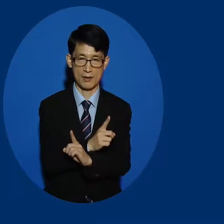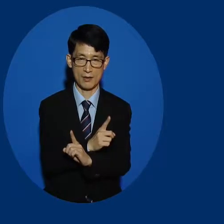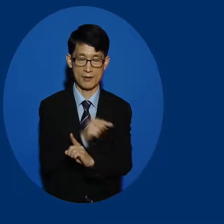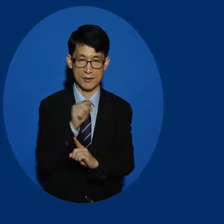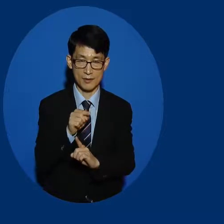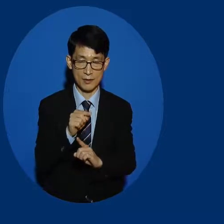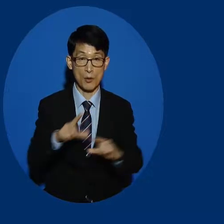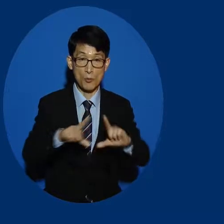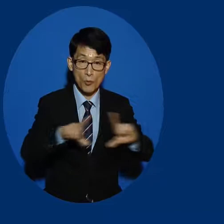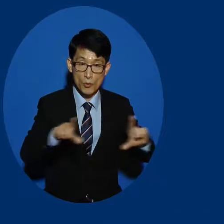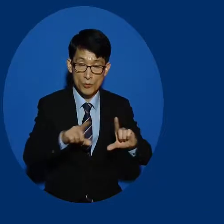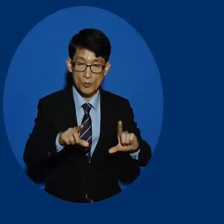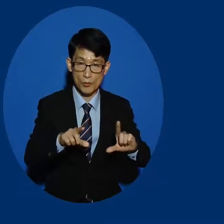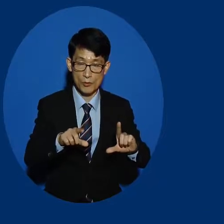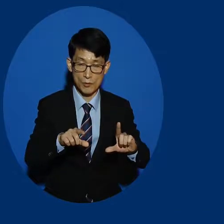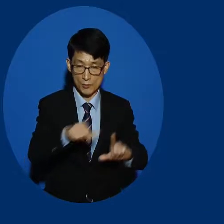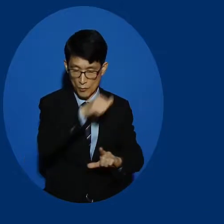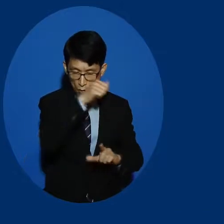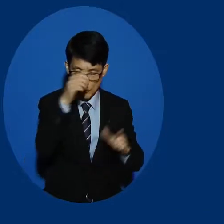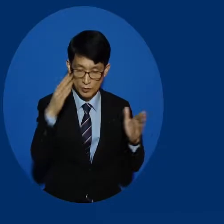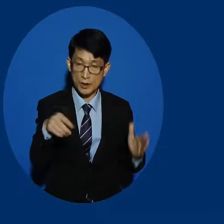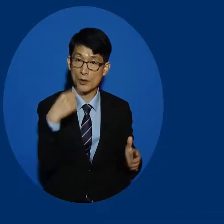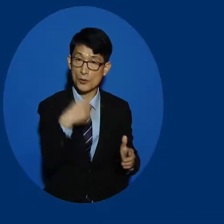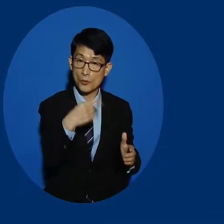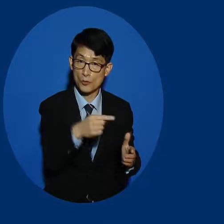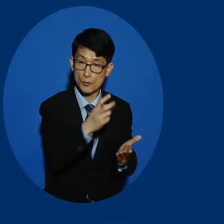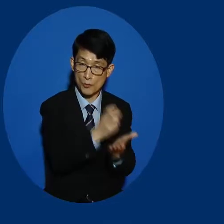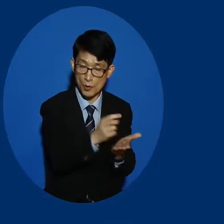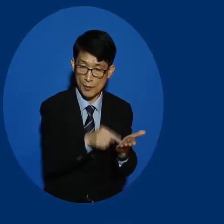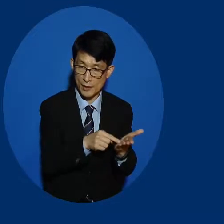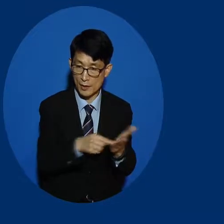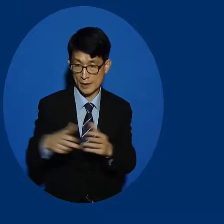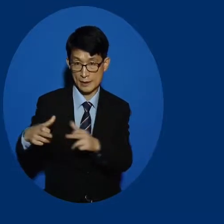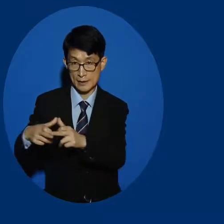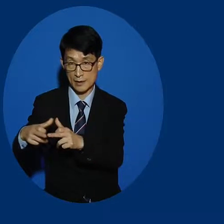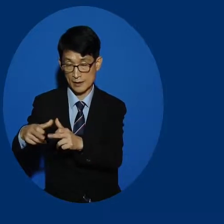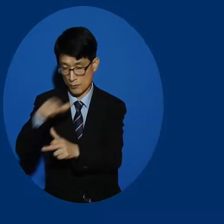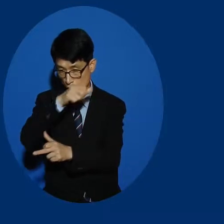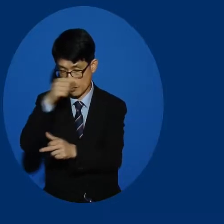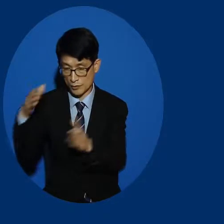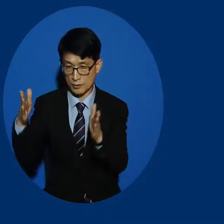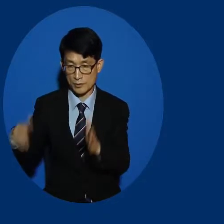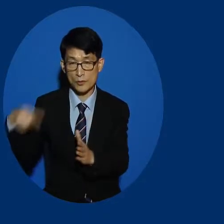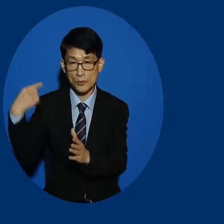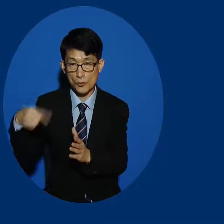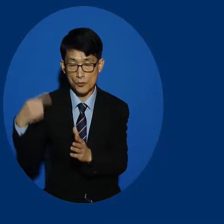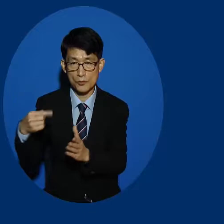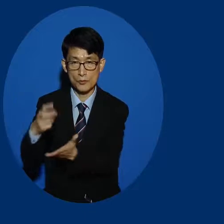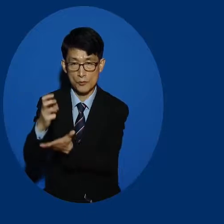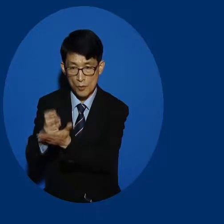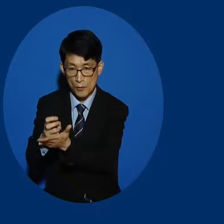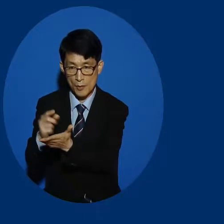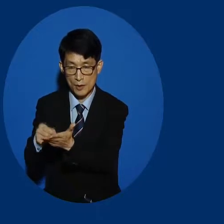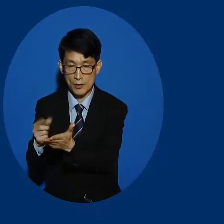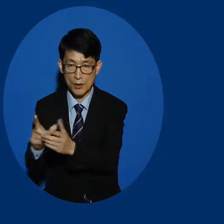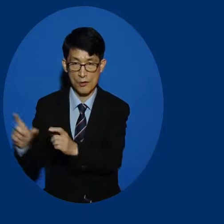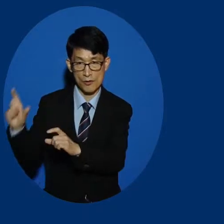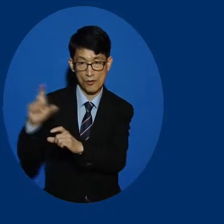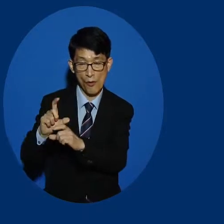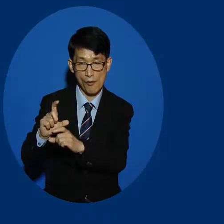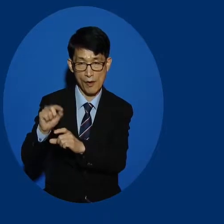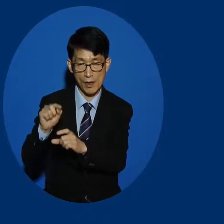평생교육법에 장애인 평생교육 지원에 대한 국가와 지자체의 책무를 강화한